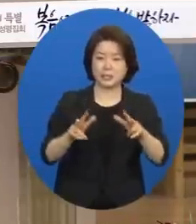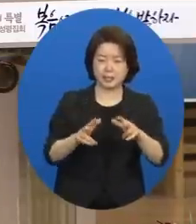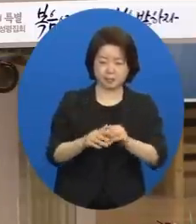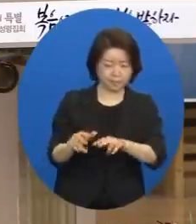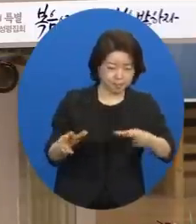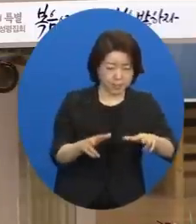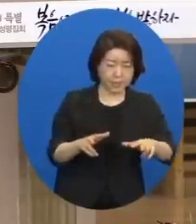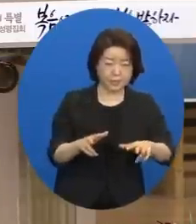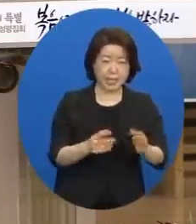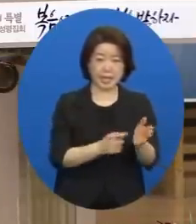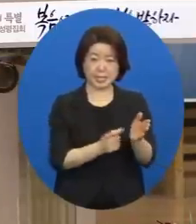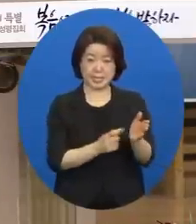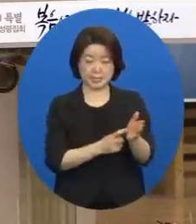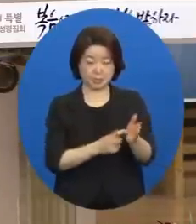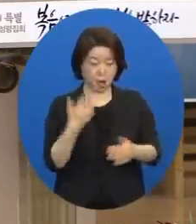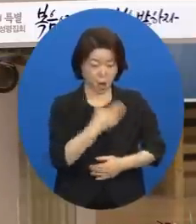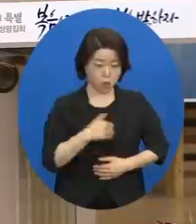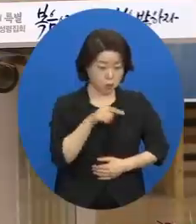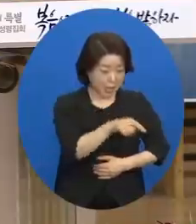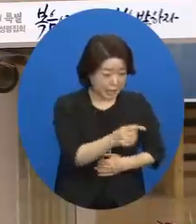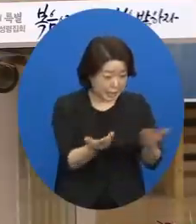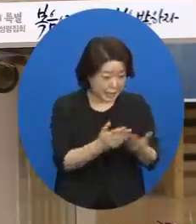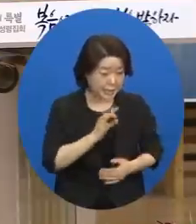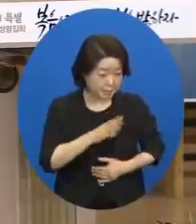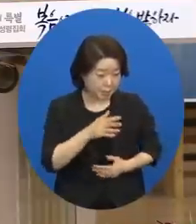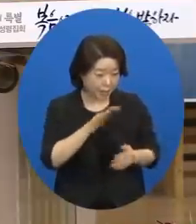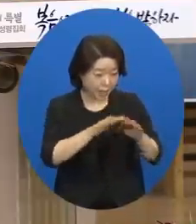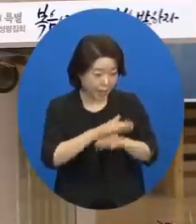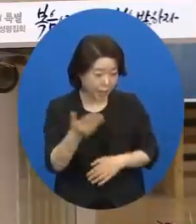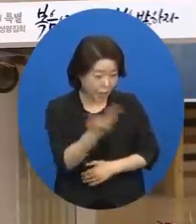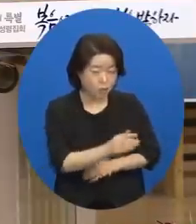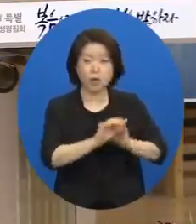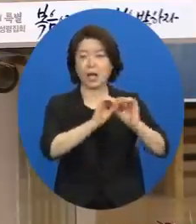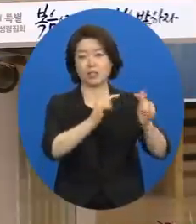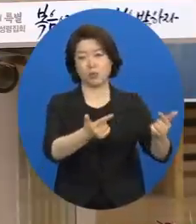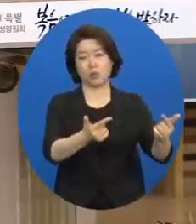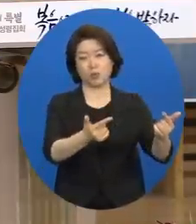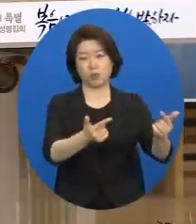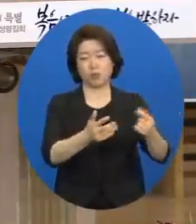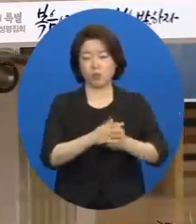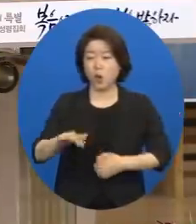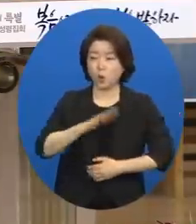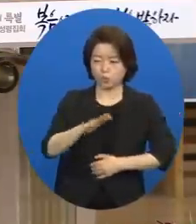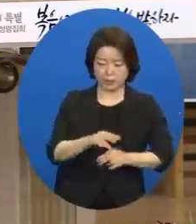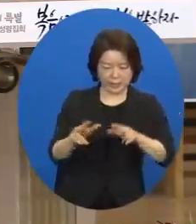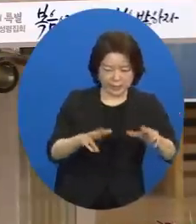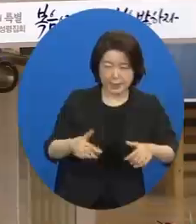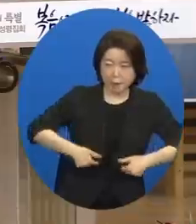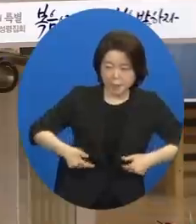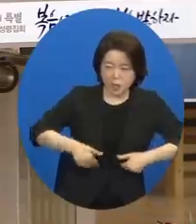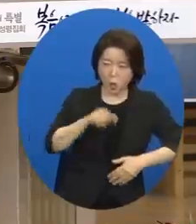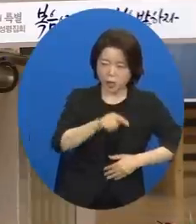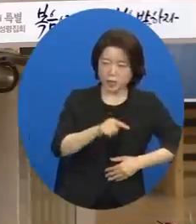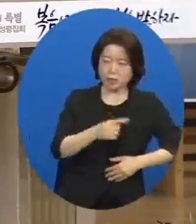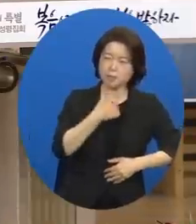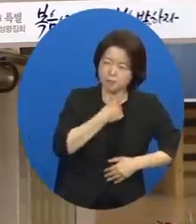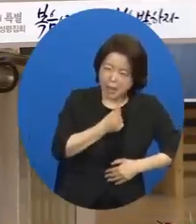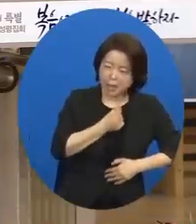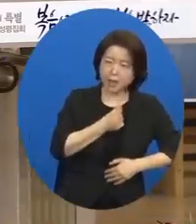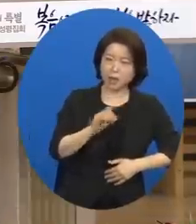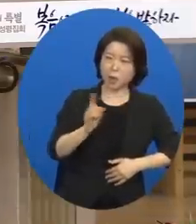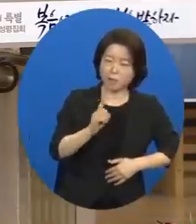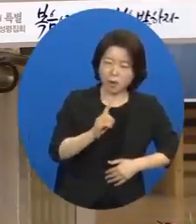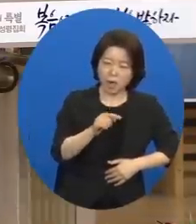당장 지금 다급한 육신의 이것만 해결해 주는 이게 아니고 우리가 당장 필요로 하는 소원